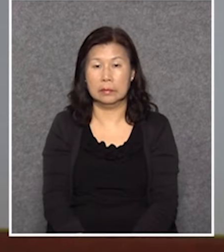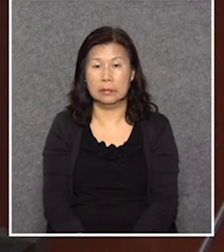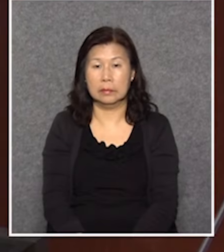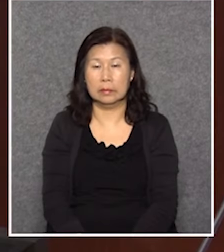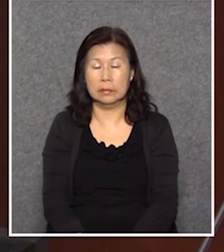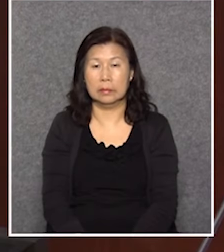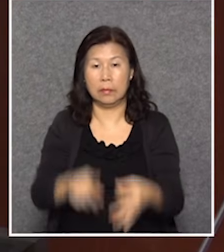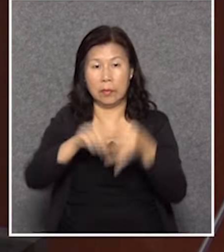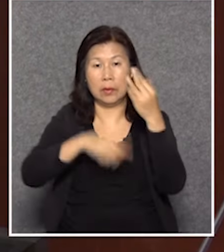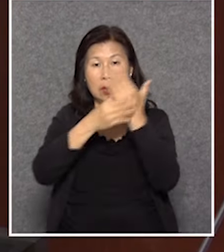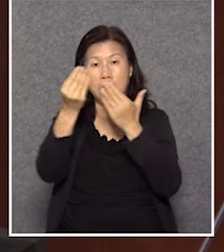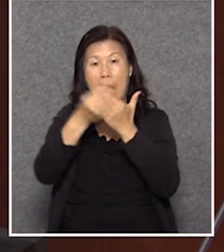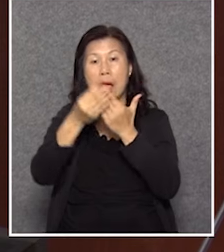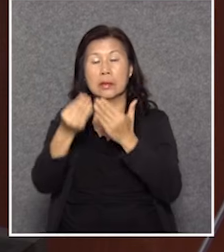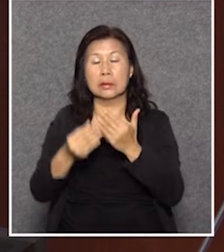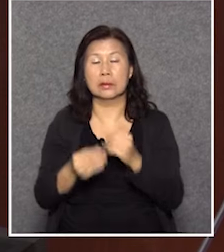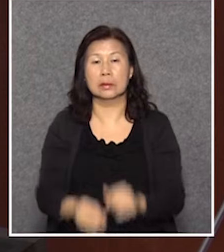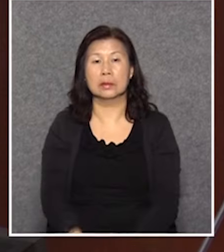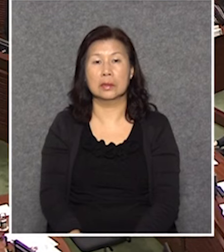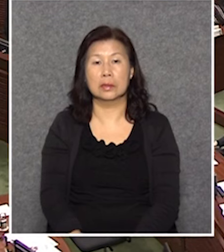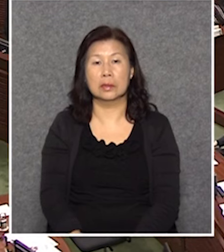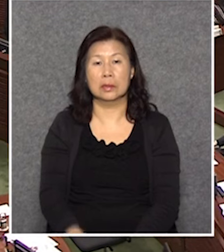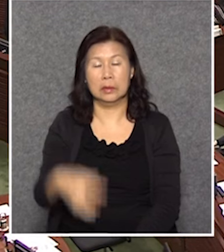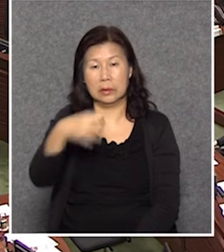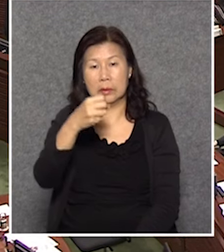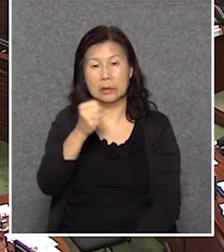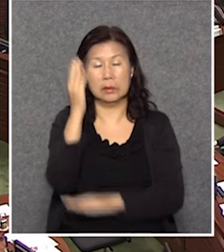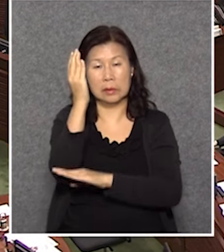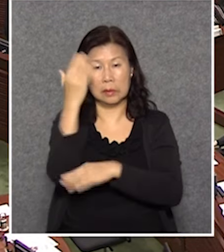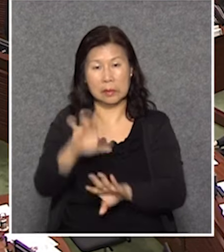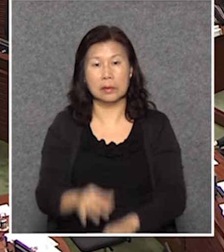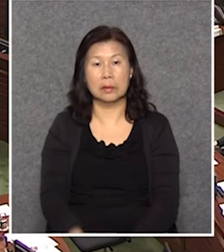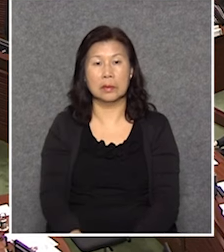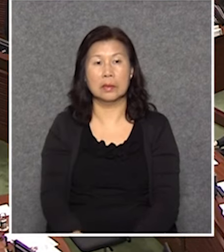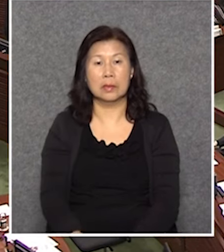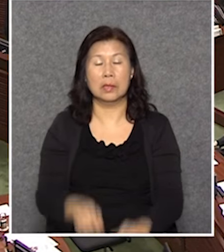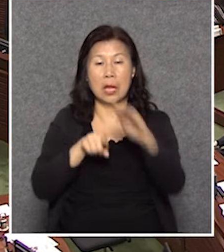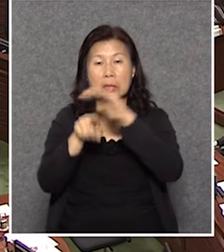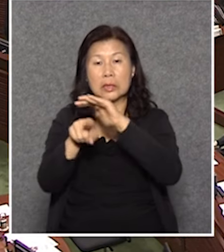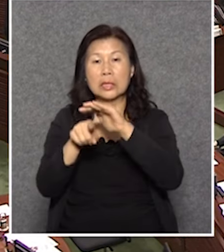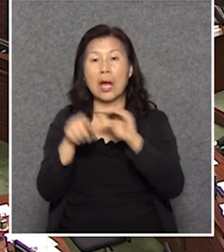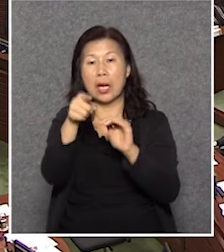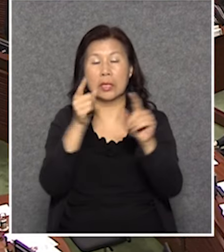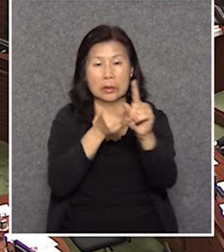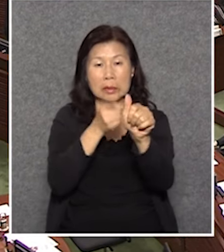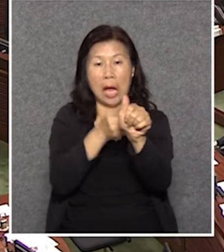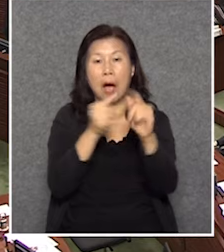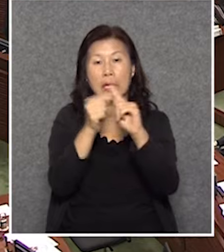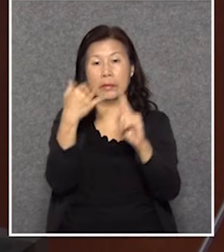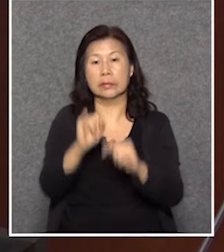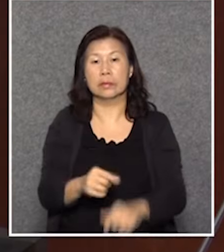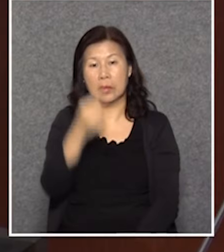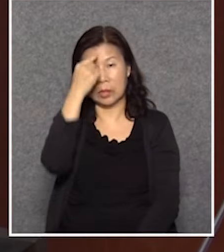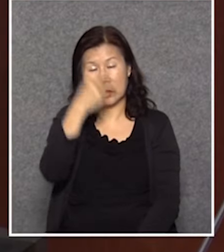葉偉業， 都向你主席佢發言，應該係喺度指責緊另一位議員。 梁國雄議員，